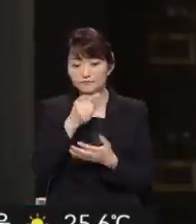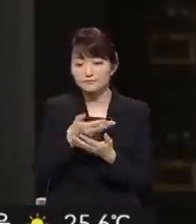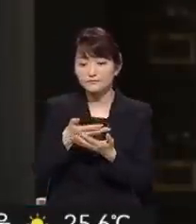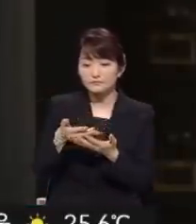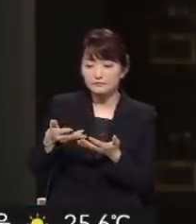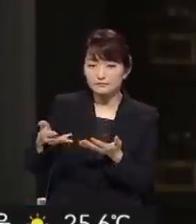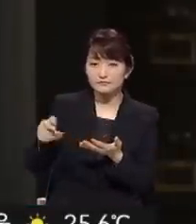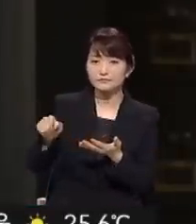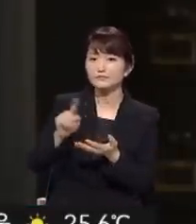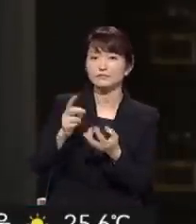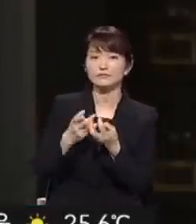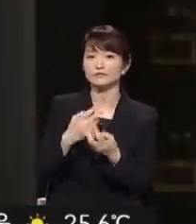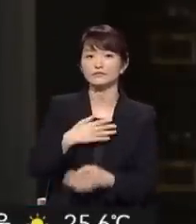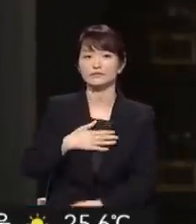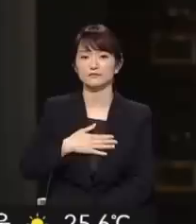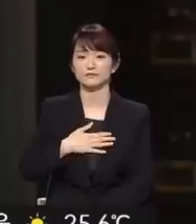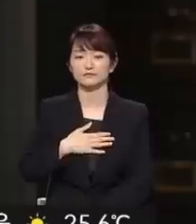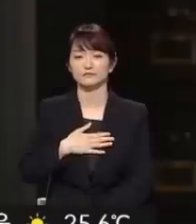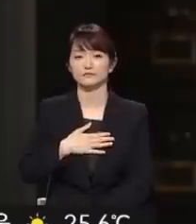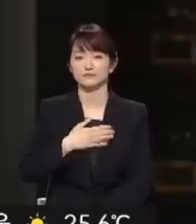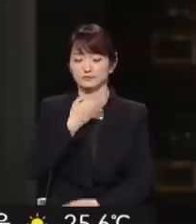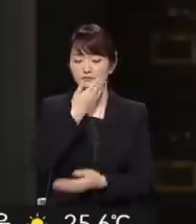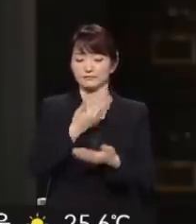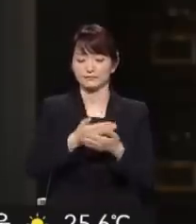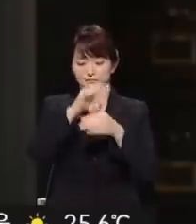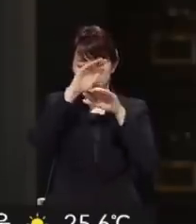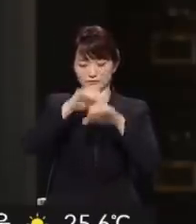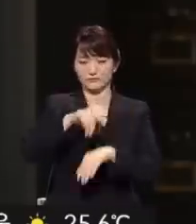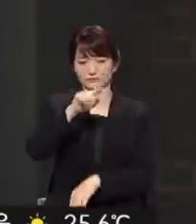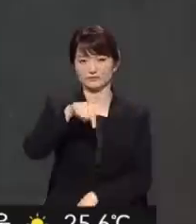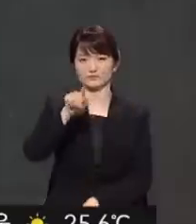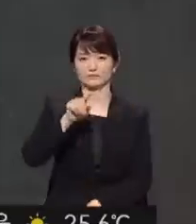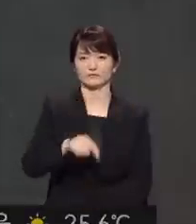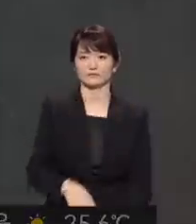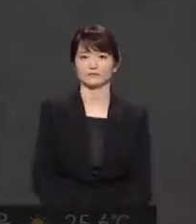흘렸다는 사실 어떻게 알아챈 걸까요? 체크포인트 짚어보죠.